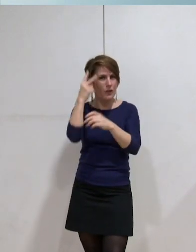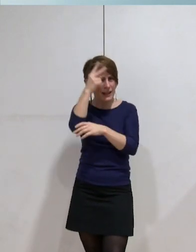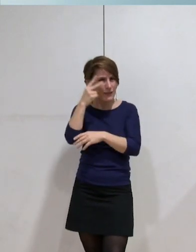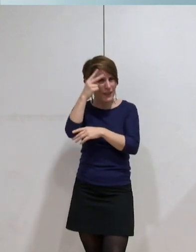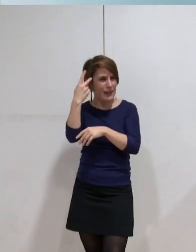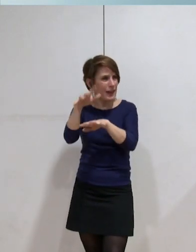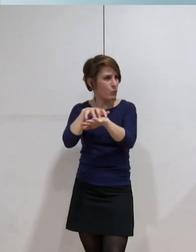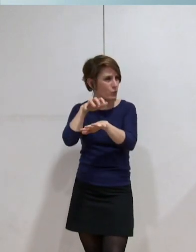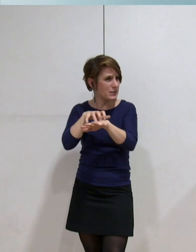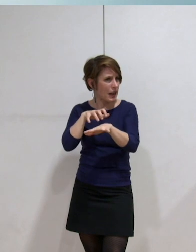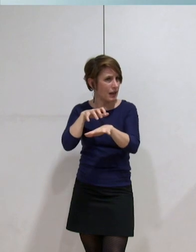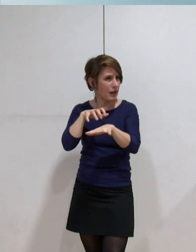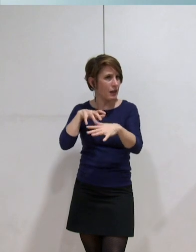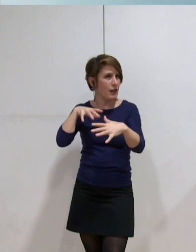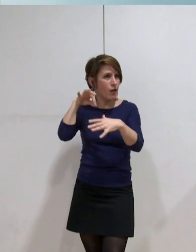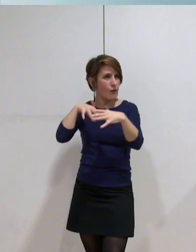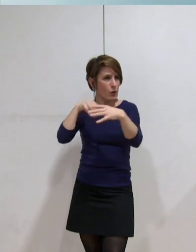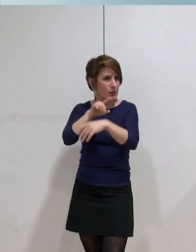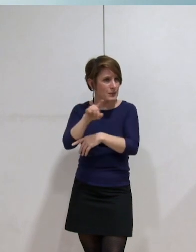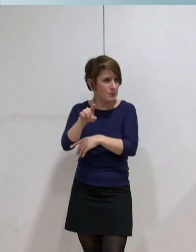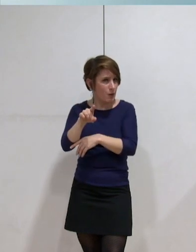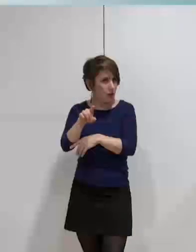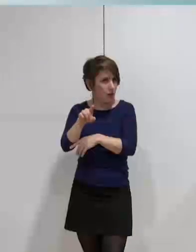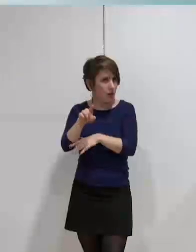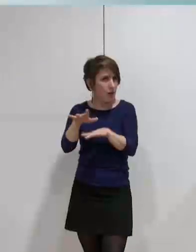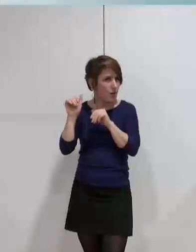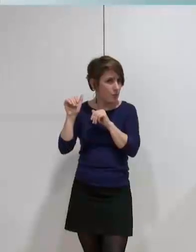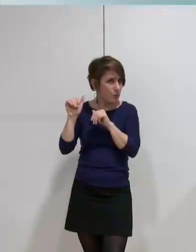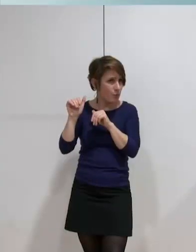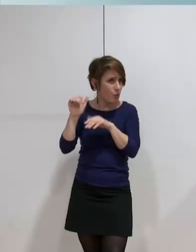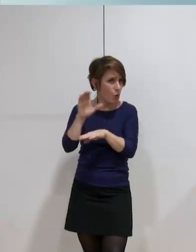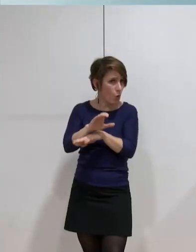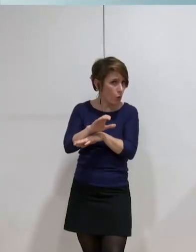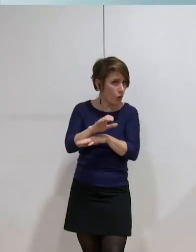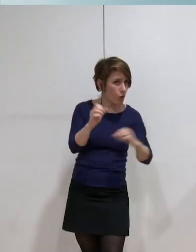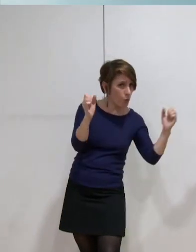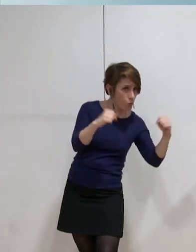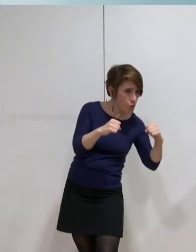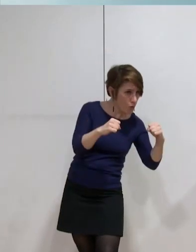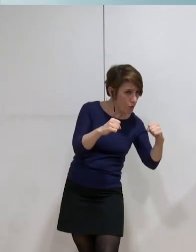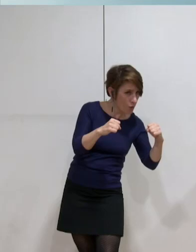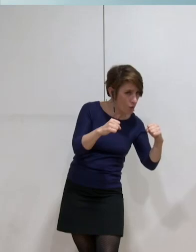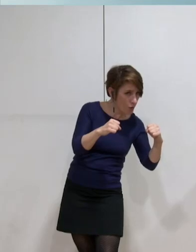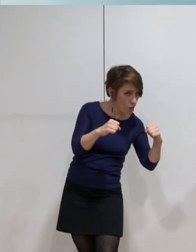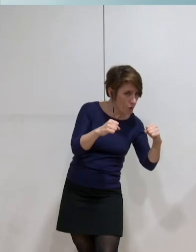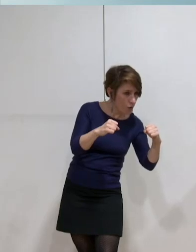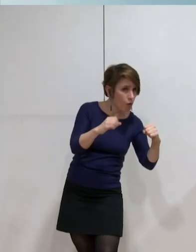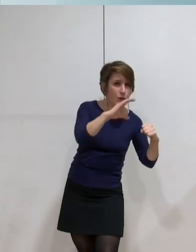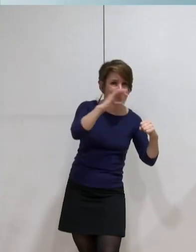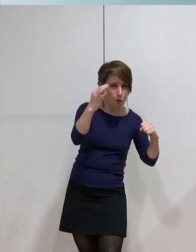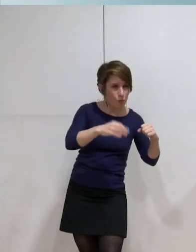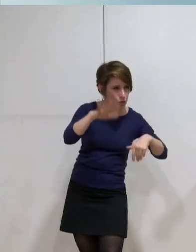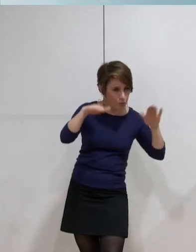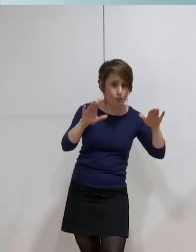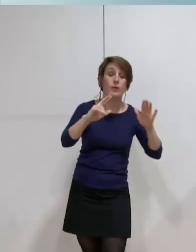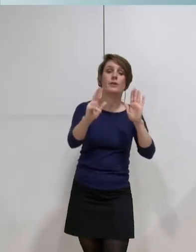qui ne prend pas par au vote qui s'abstient qui vote contre qui vote pour unanimité